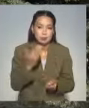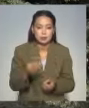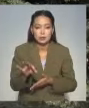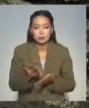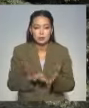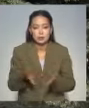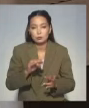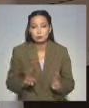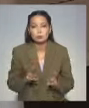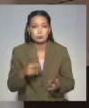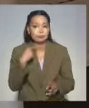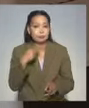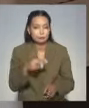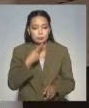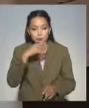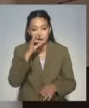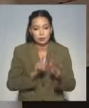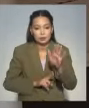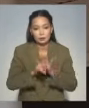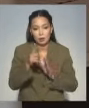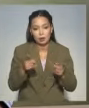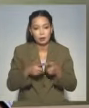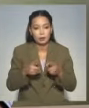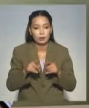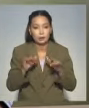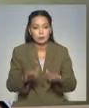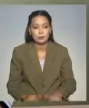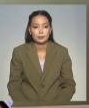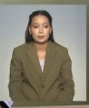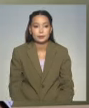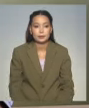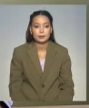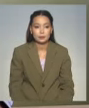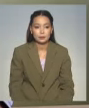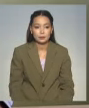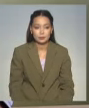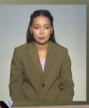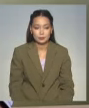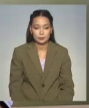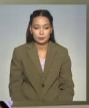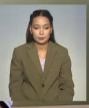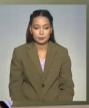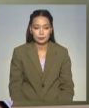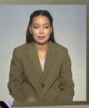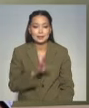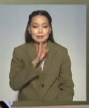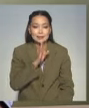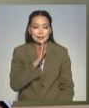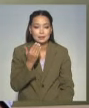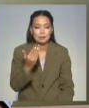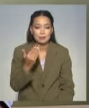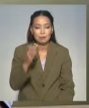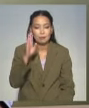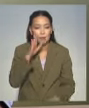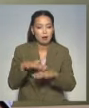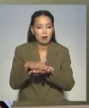алынды. Полиция бұған қатысты қылмыстық іс қозғады. Девушка знала только лишь одного. Қыз бала жасөспірімдердің біреуін